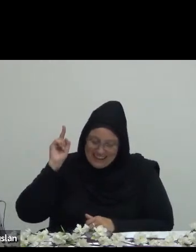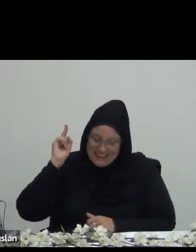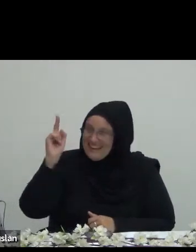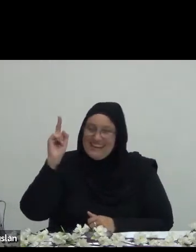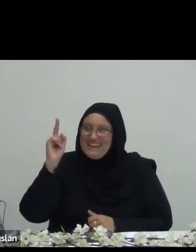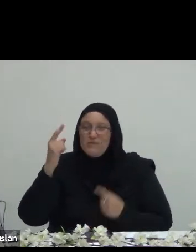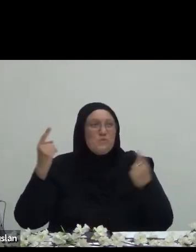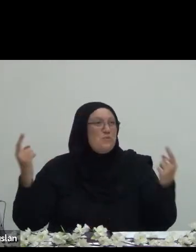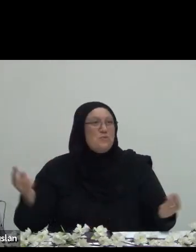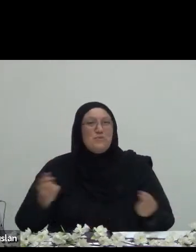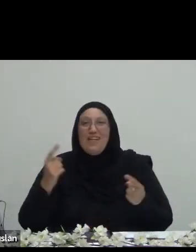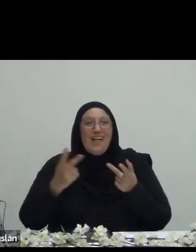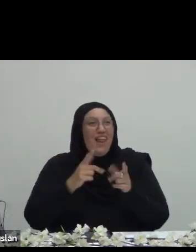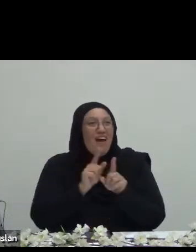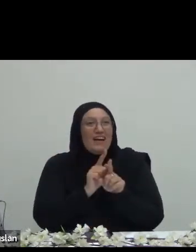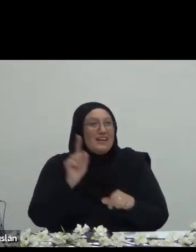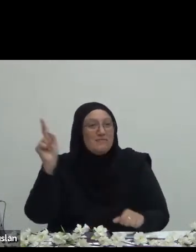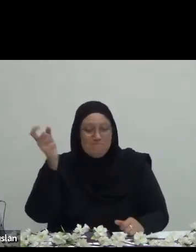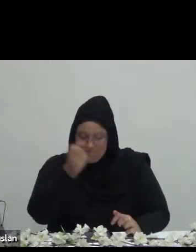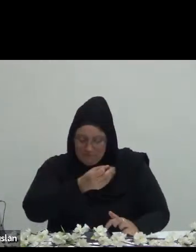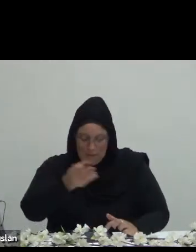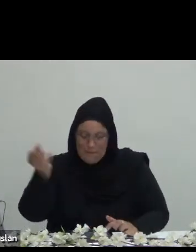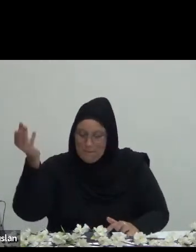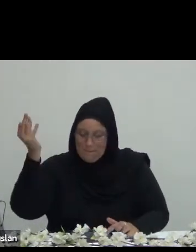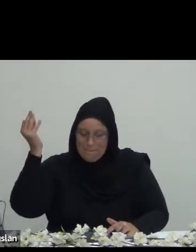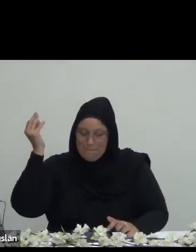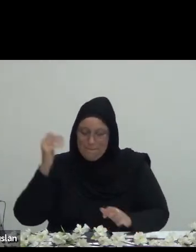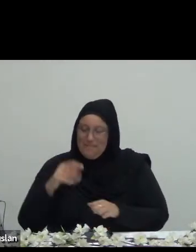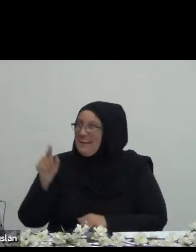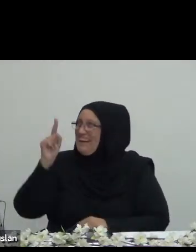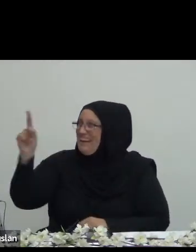إله إلا هو